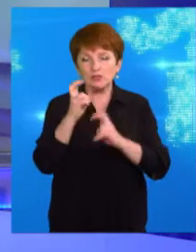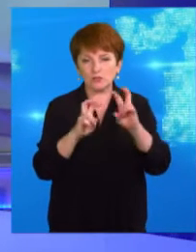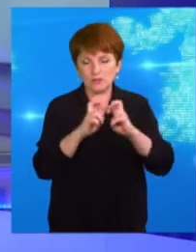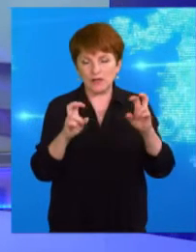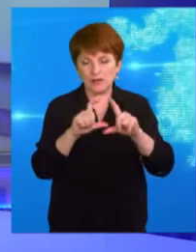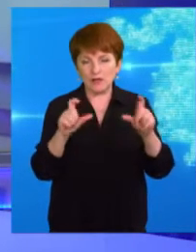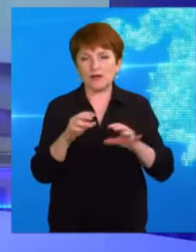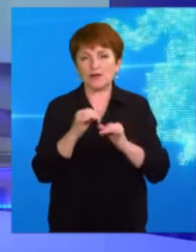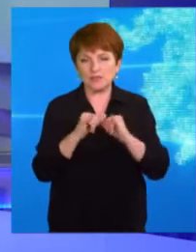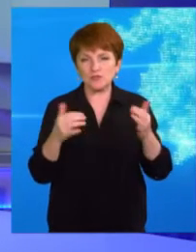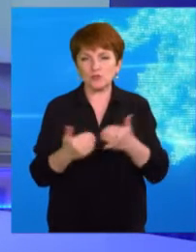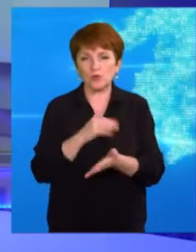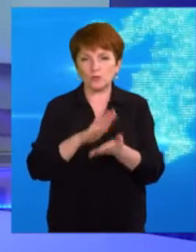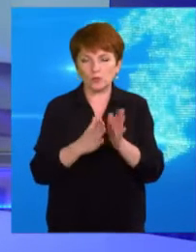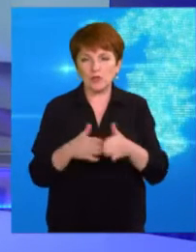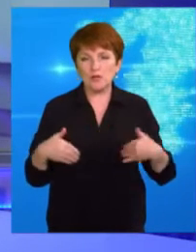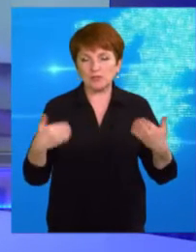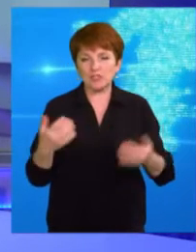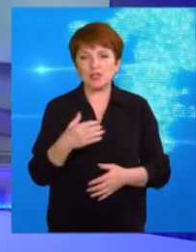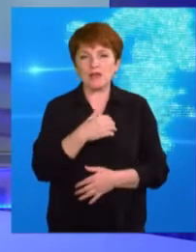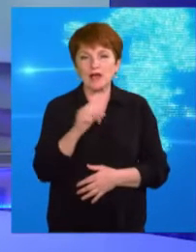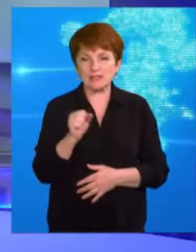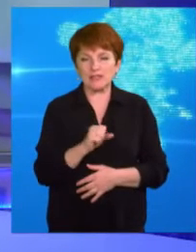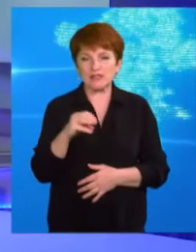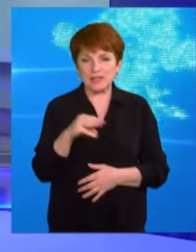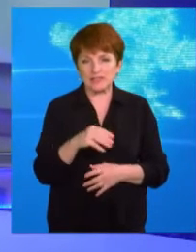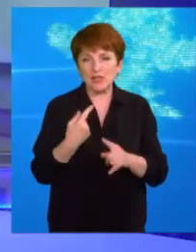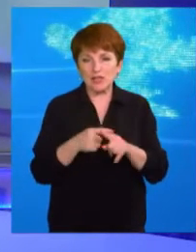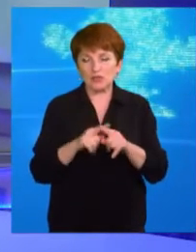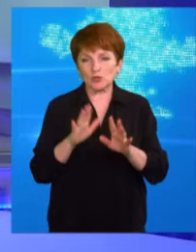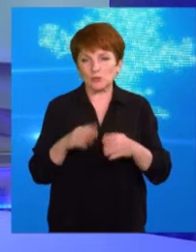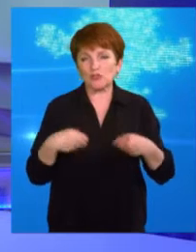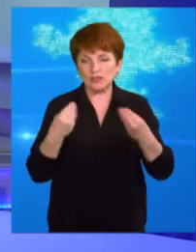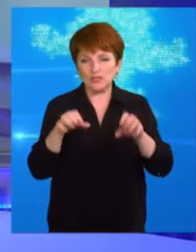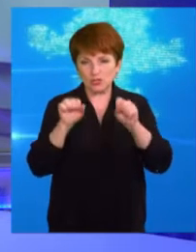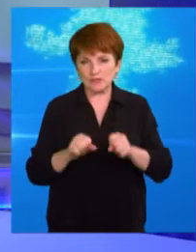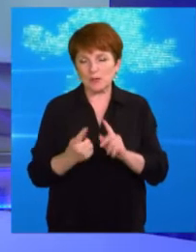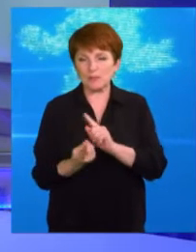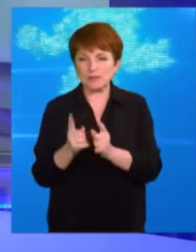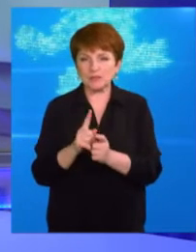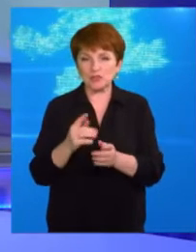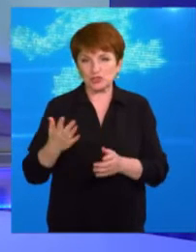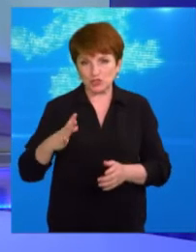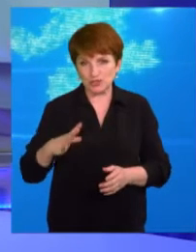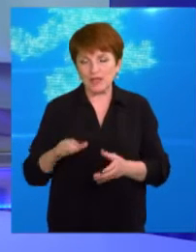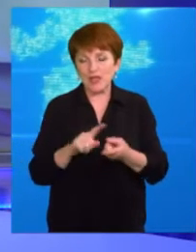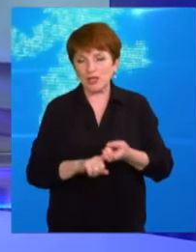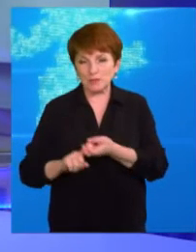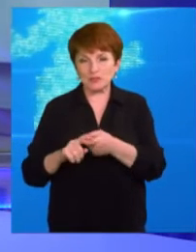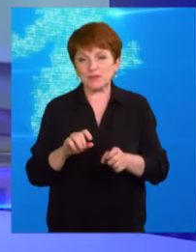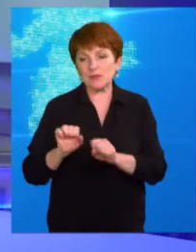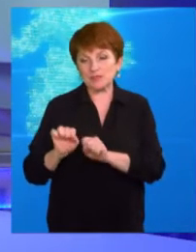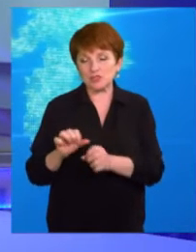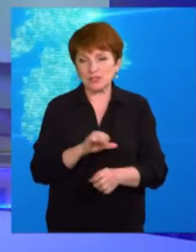условиях. Предложения Алексея Текслера, которые он озвучил на совещании с президентом, дадут шанс гражданам пережить эпидемию и поддержать самые незащищенные